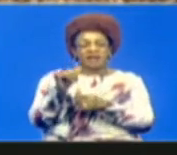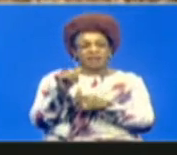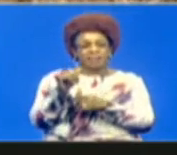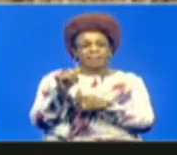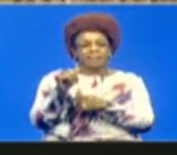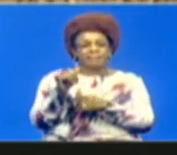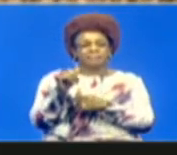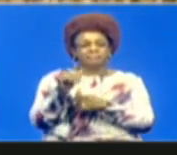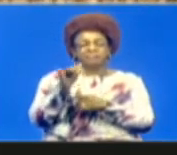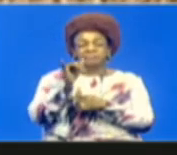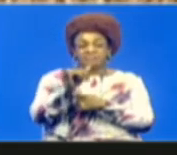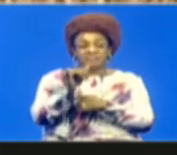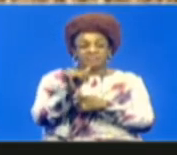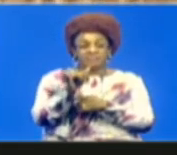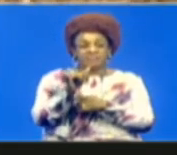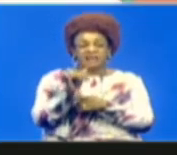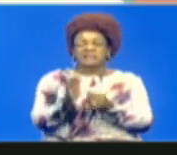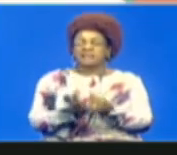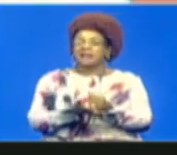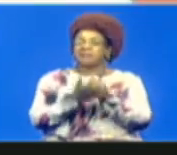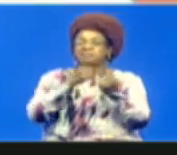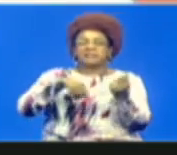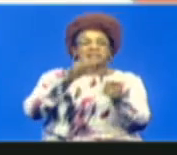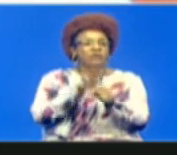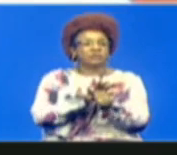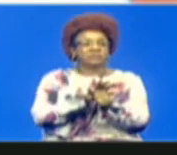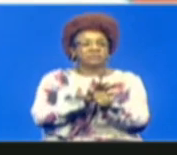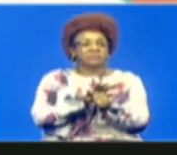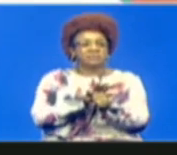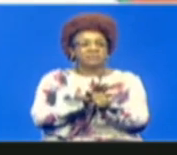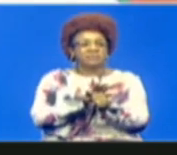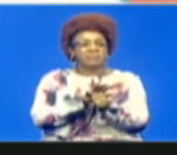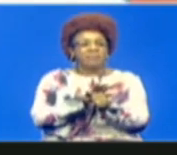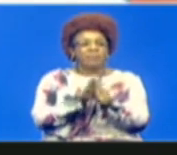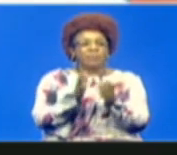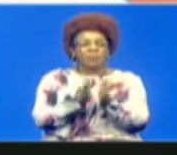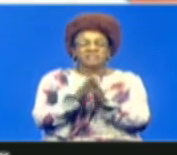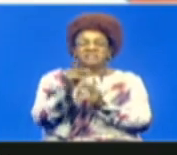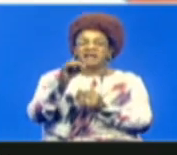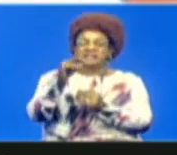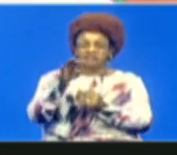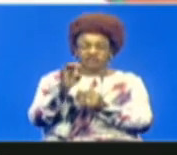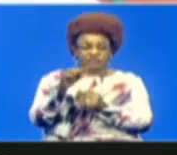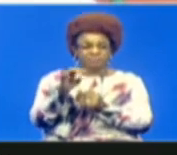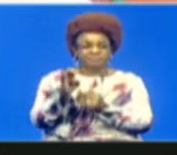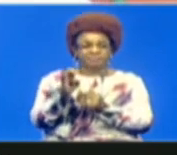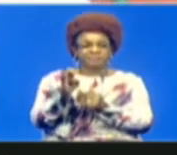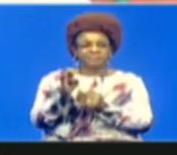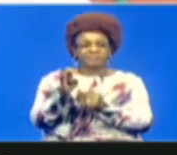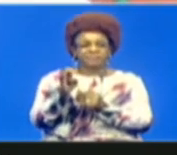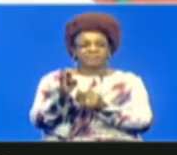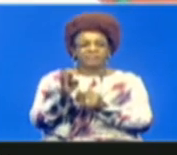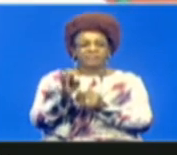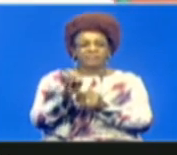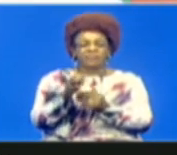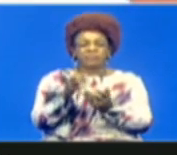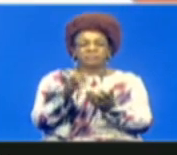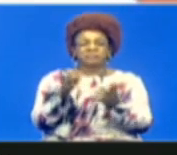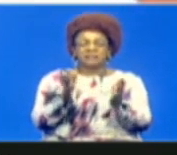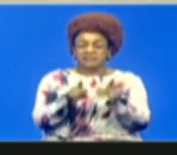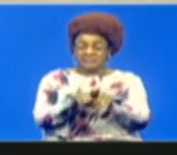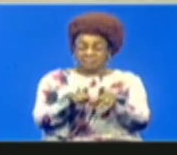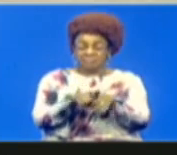Hiyo nyasi imetusaidia sana pamoja na silage. Second mambo ya chakula ya unga